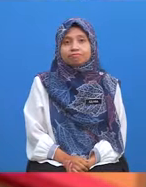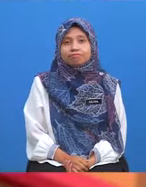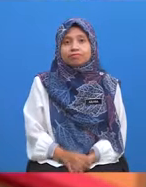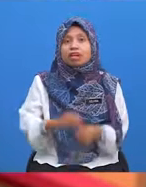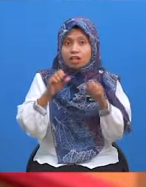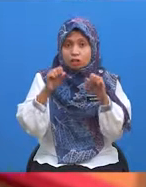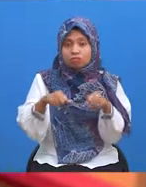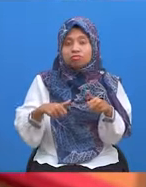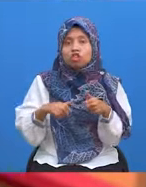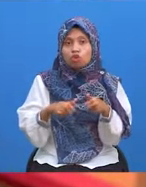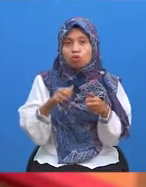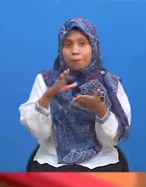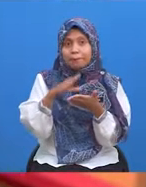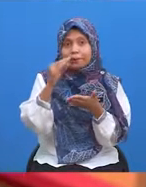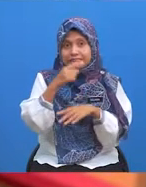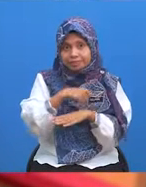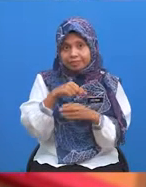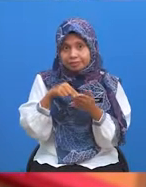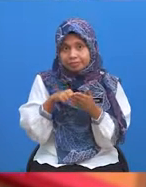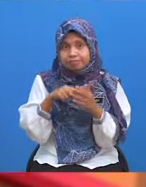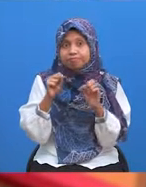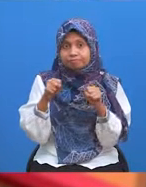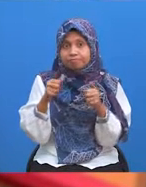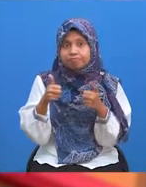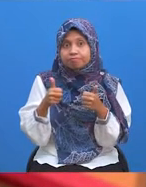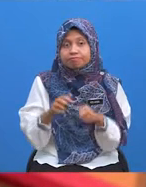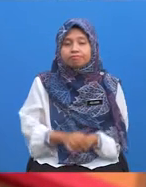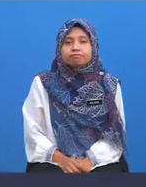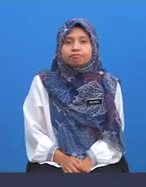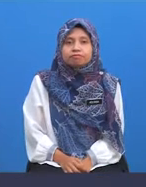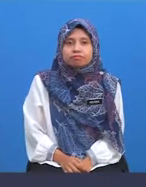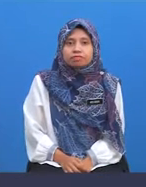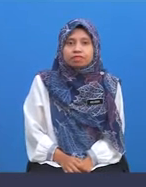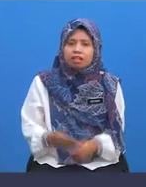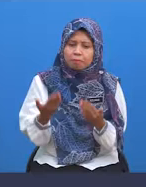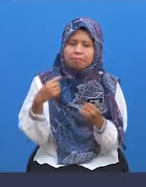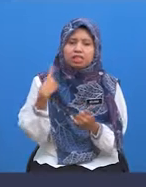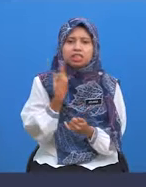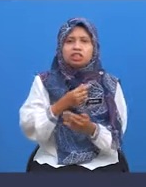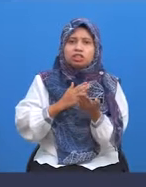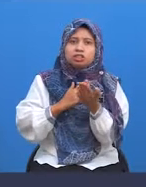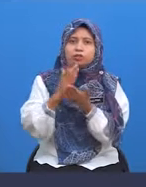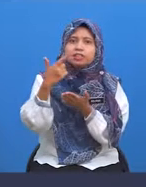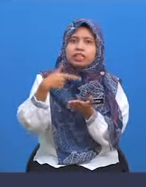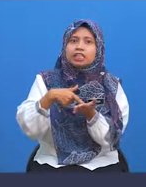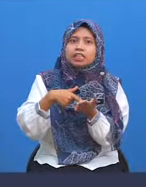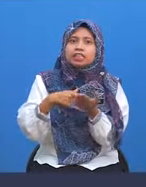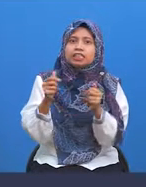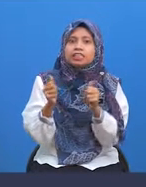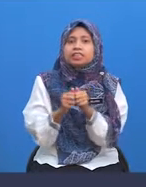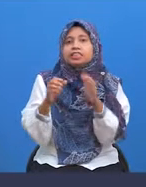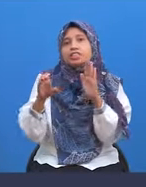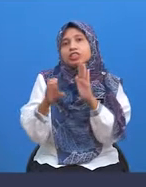Okey, mari kita teruskan lagi dengan contoh keempat. Bagi contoh keempat, fungsi